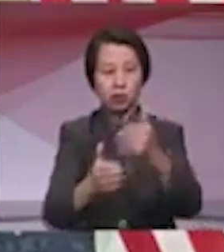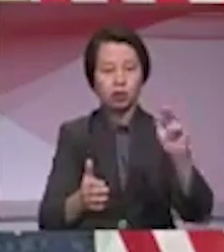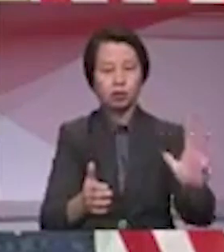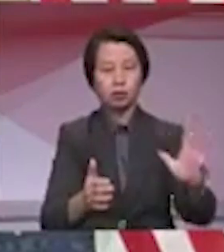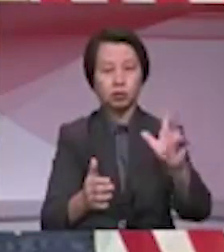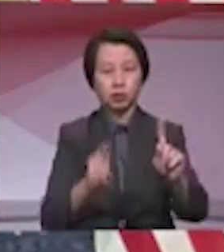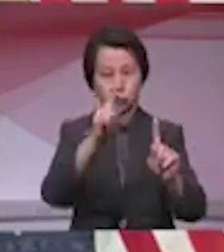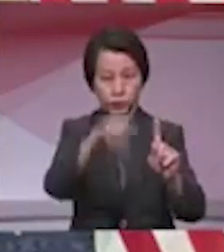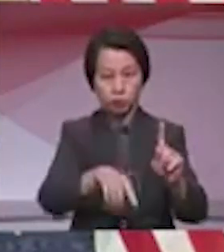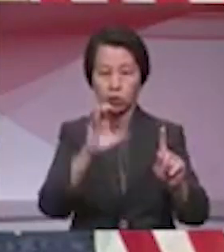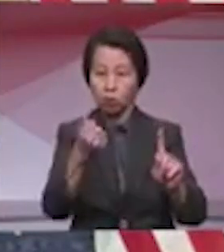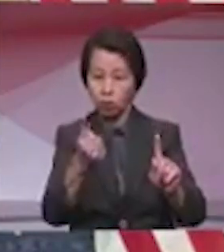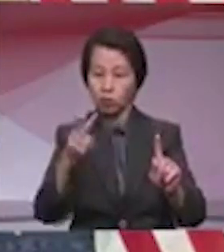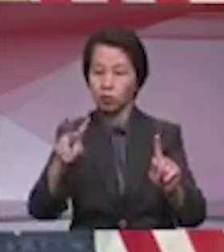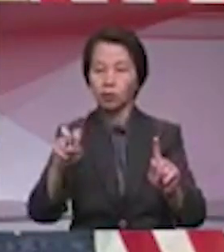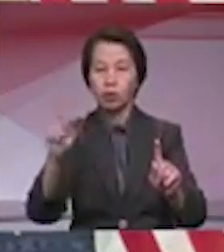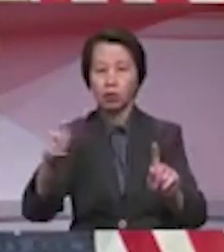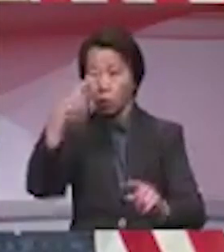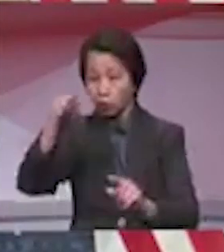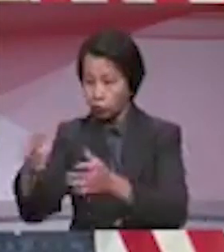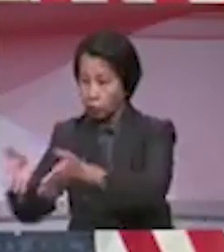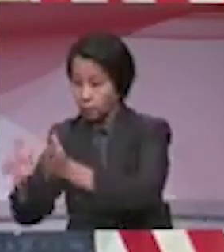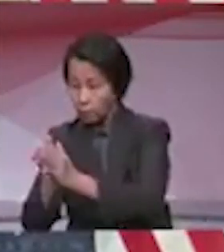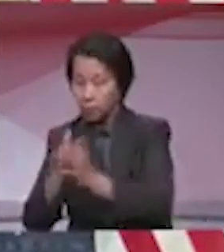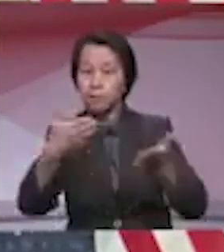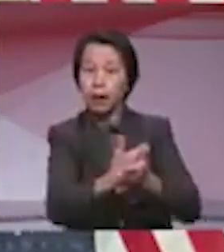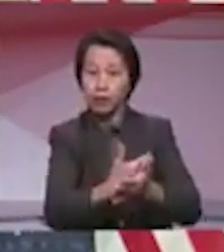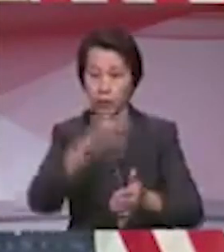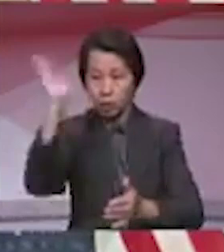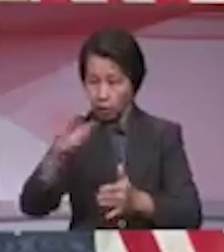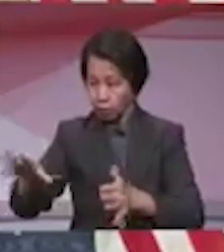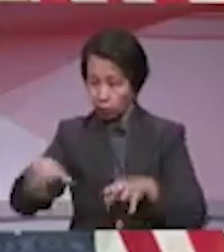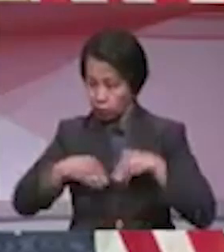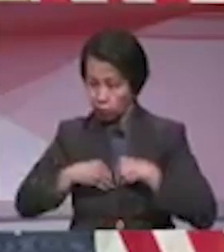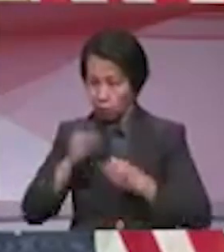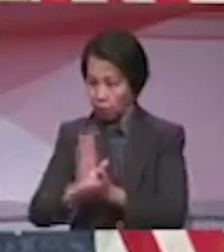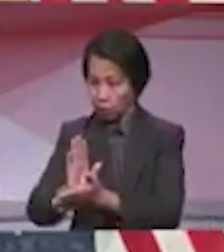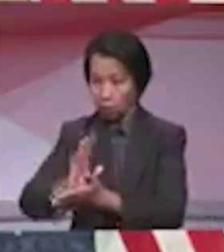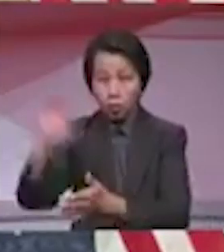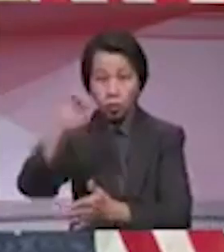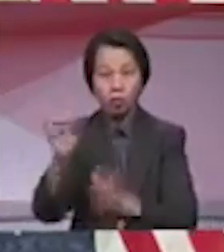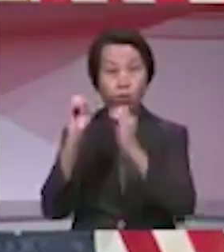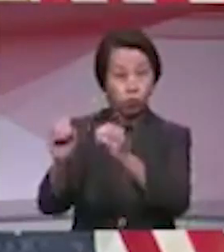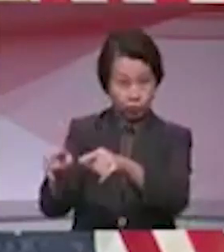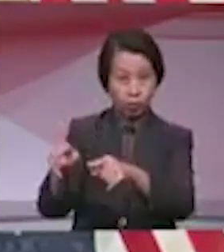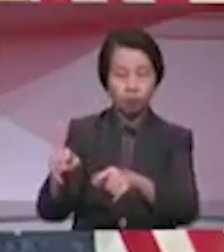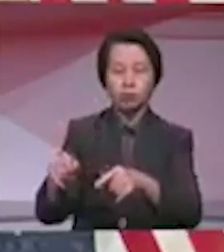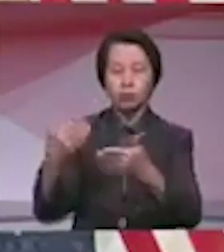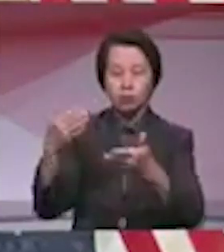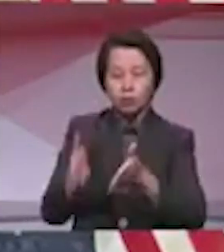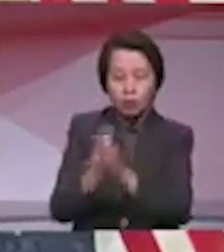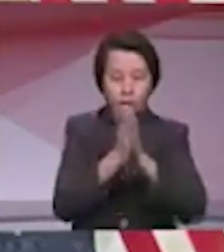2020. Dan bagi permohonan baru yang tidak pernah menerima bantuan di bawah program subsidi